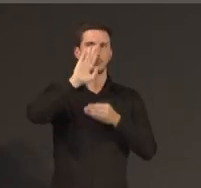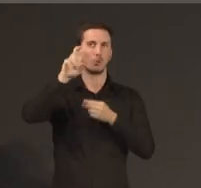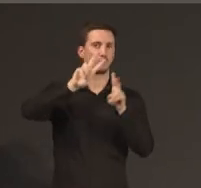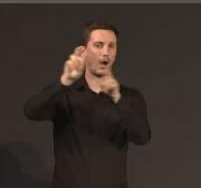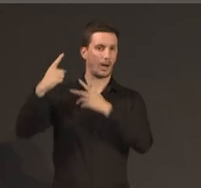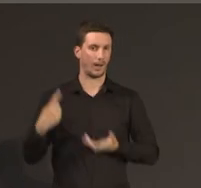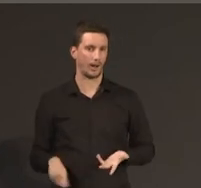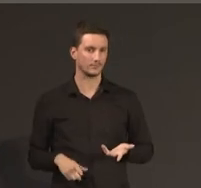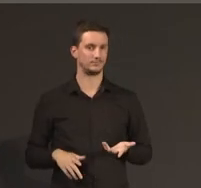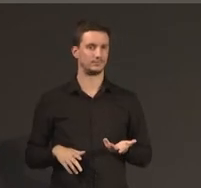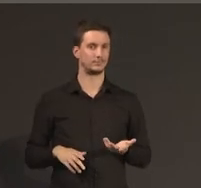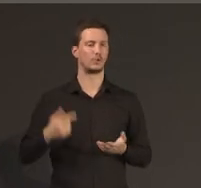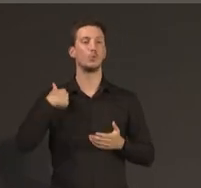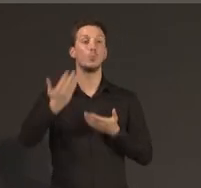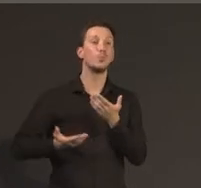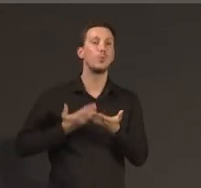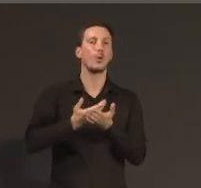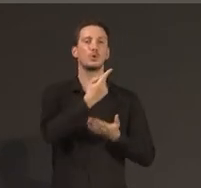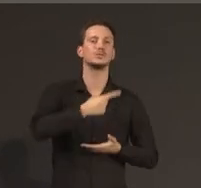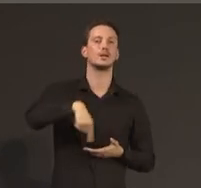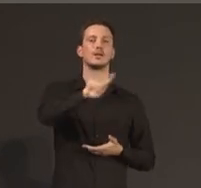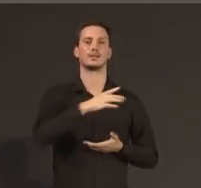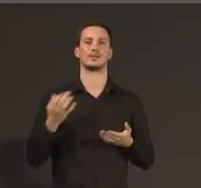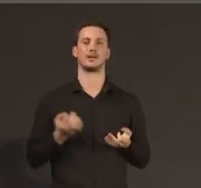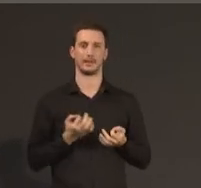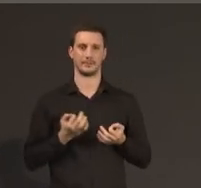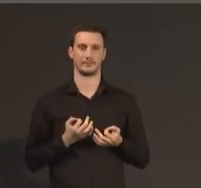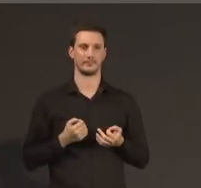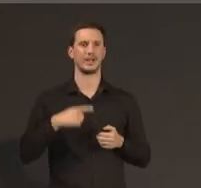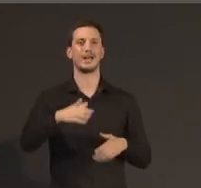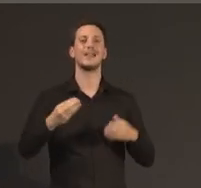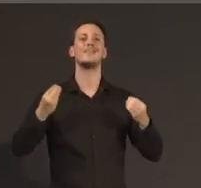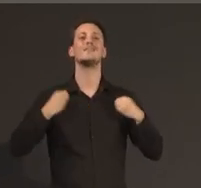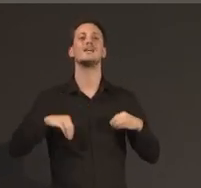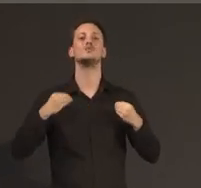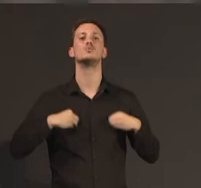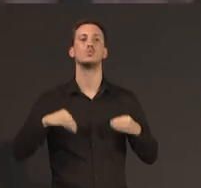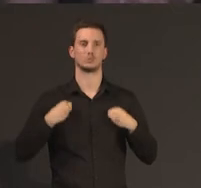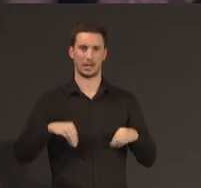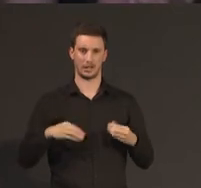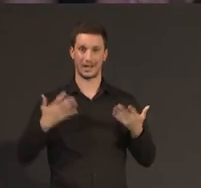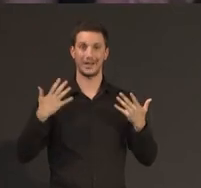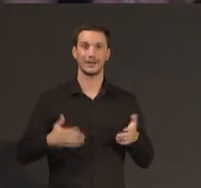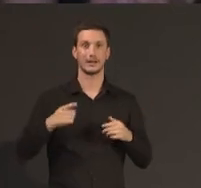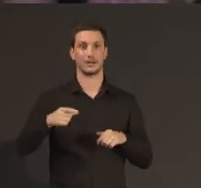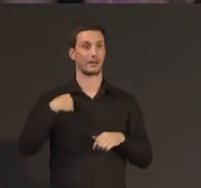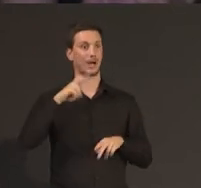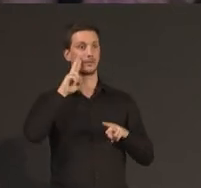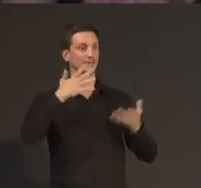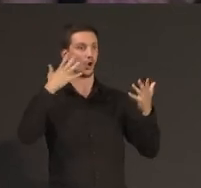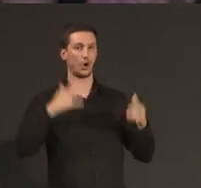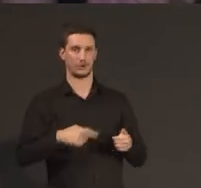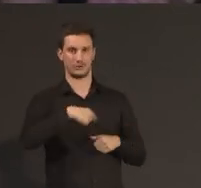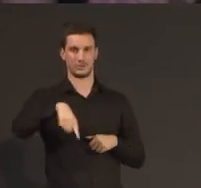La proposta que us faria és que intenteu gaudir de la vista que teniu avui des